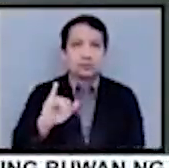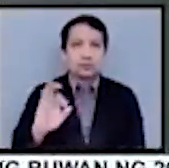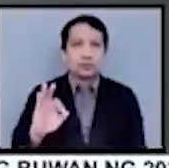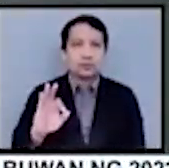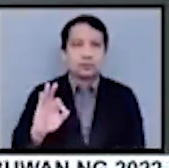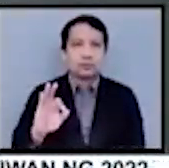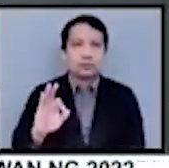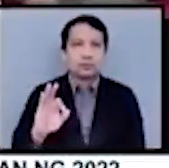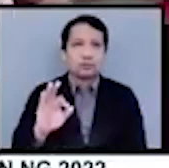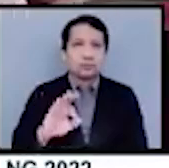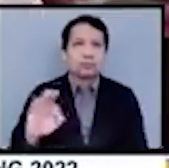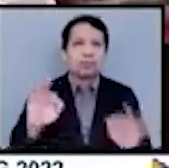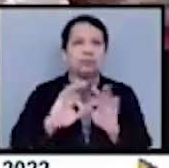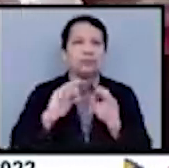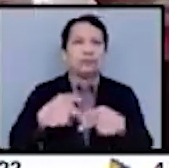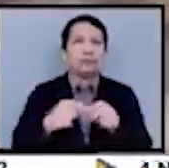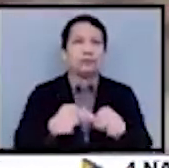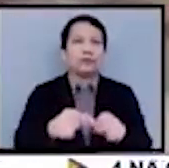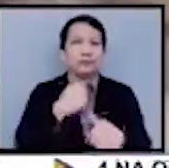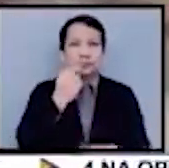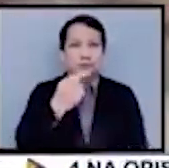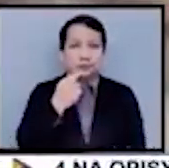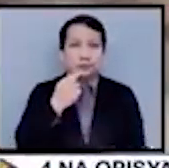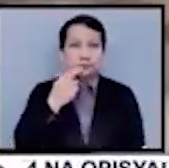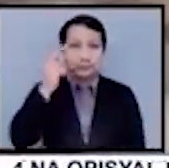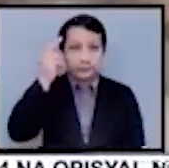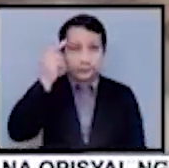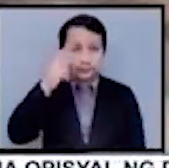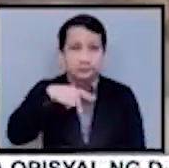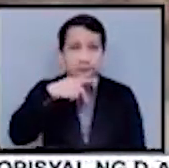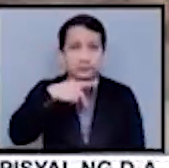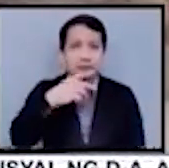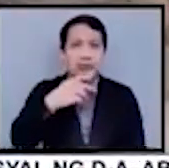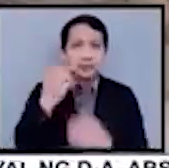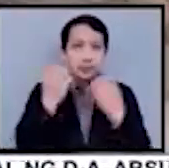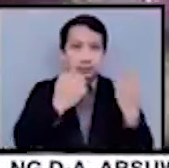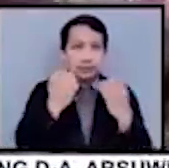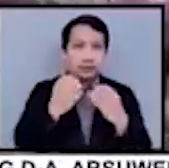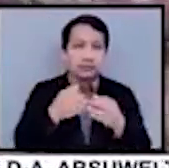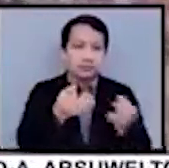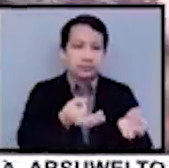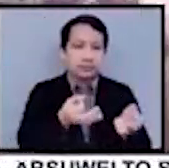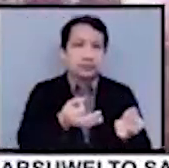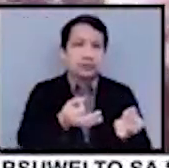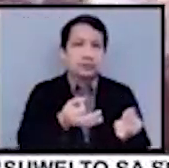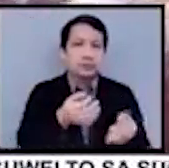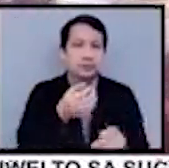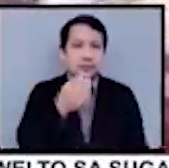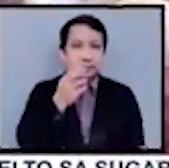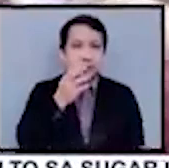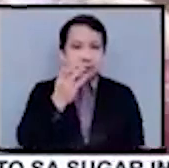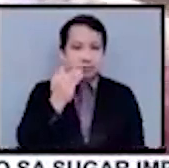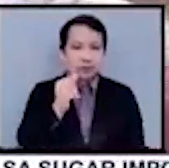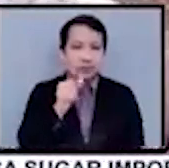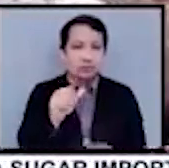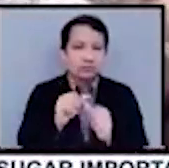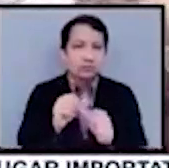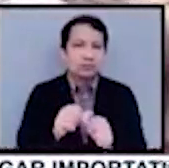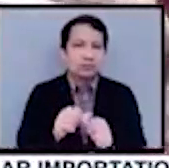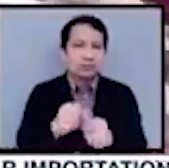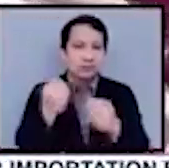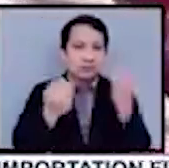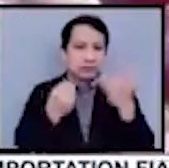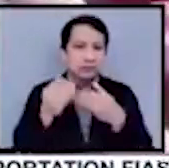produkto tulad ng bigas, baboy at mais na gamit sa pagkain ng baboy at manok. Pero mukhang malabo pa rin